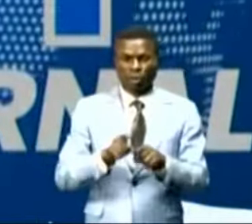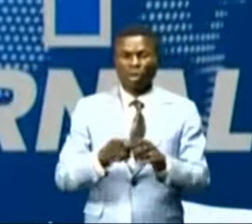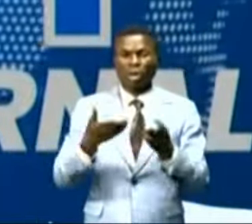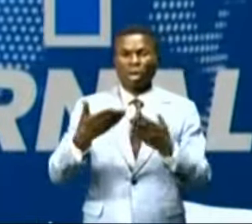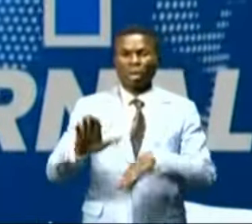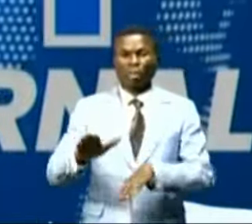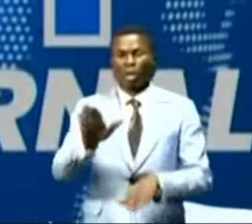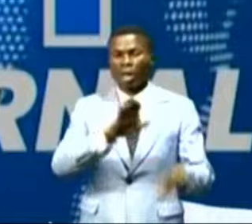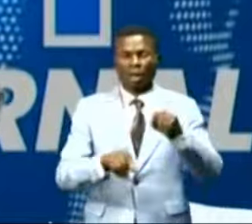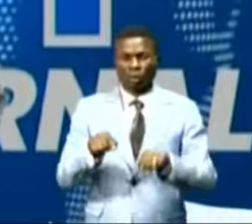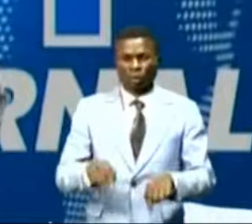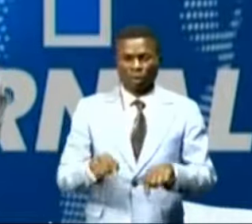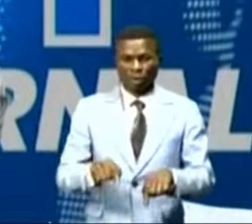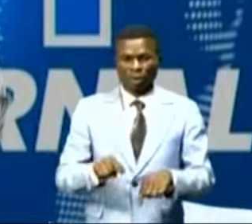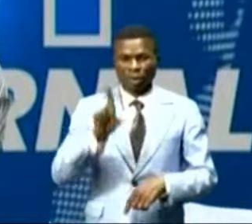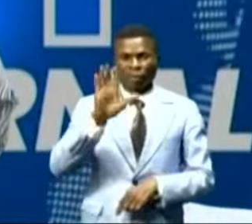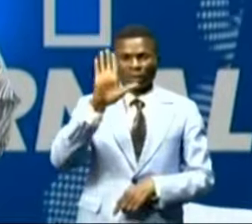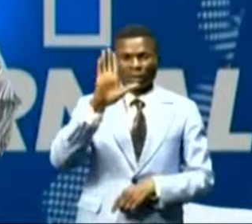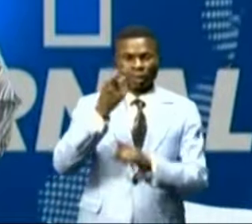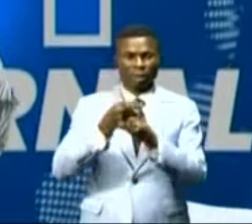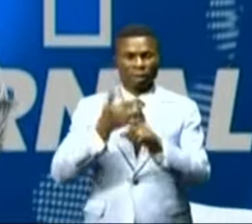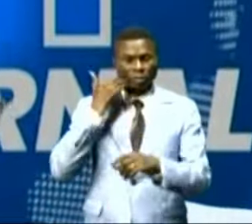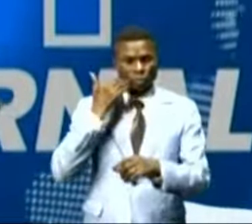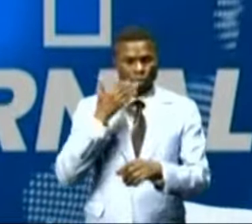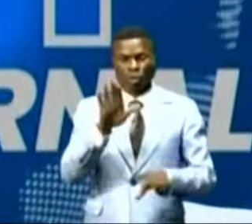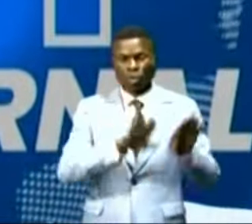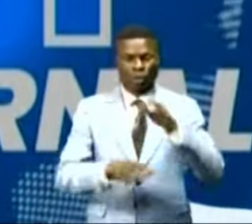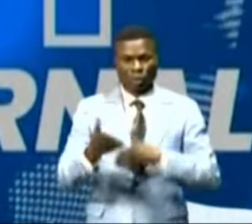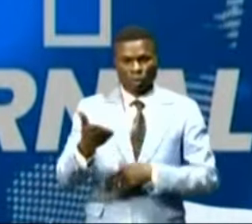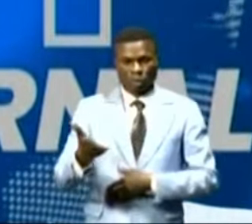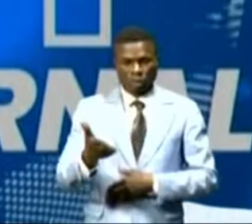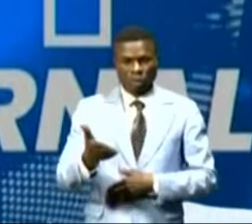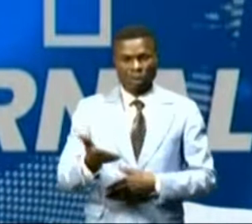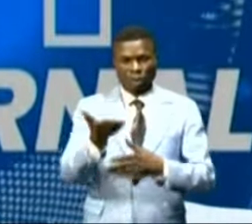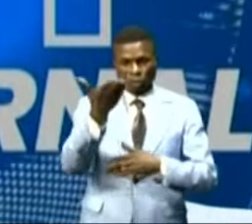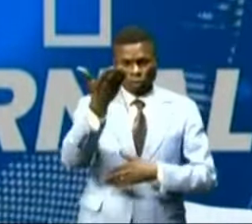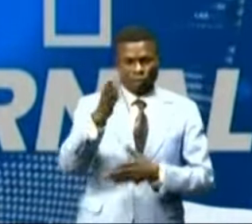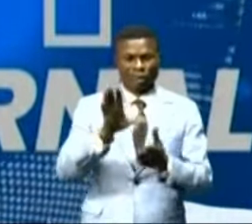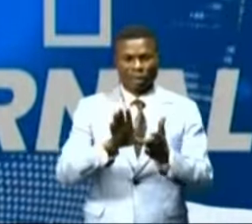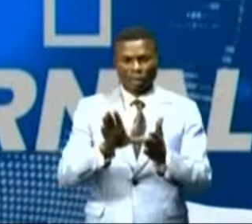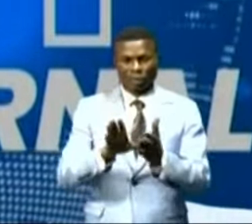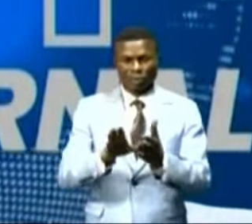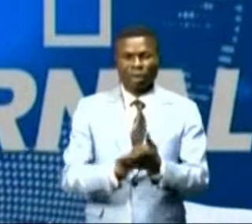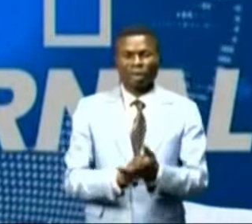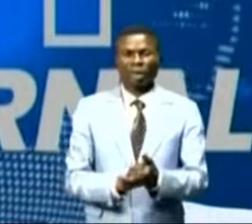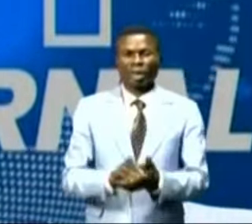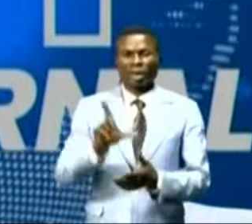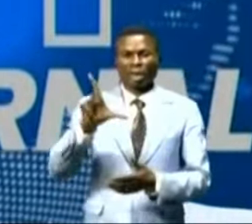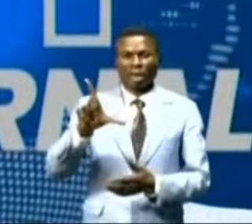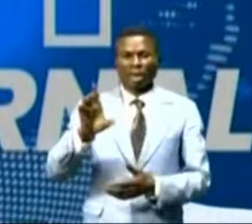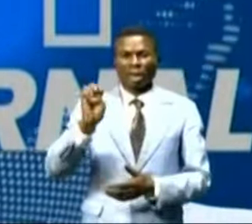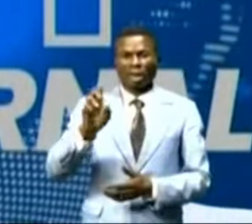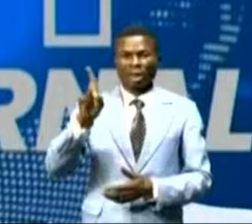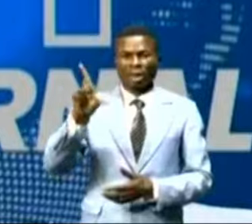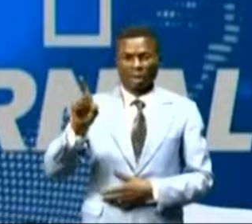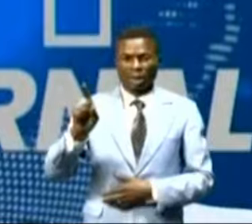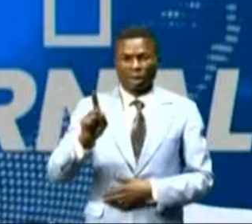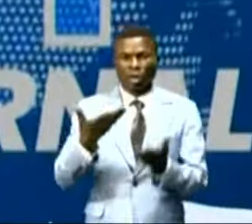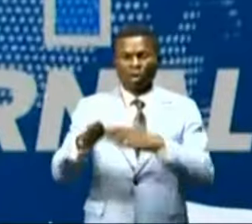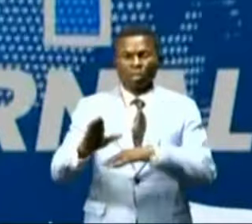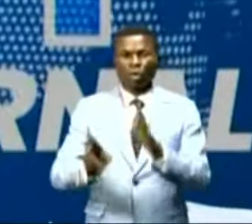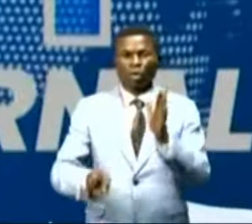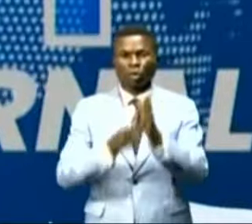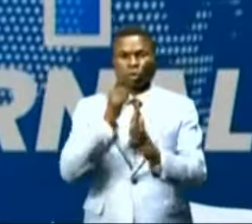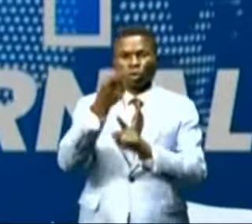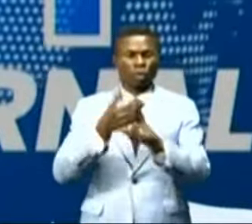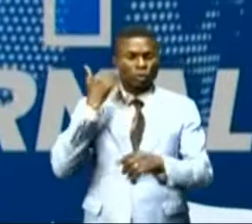ce mardi 25 juin à sa dernière demeure. Raymond Marilello est décédé le 12 juin dernier